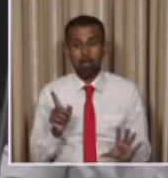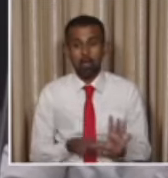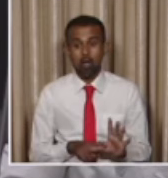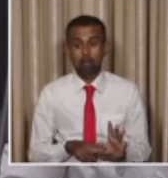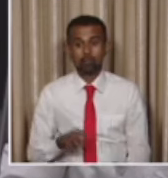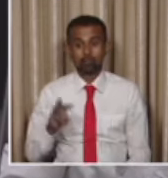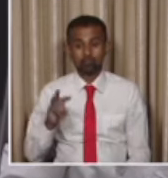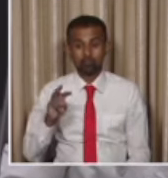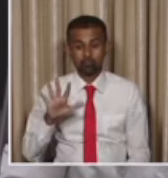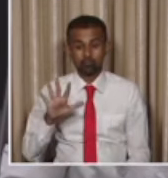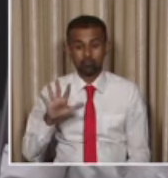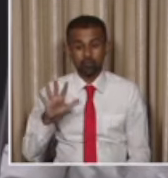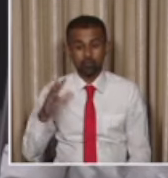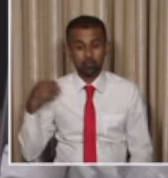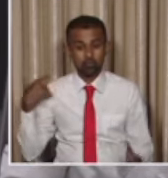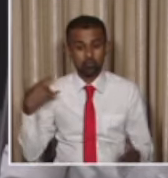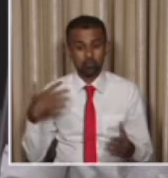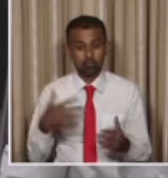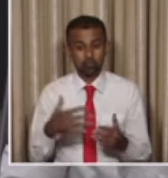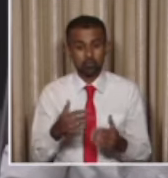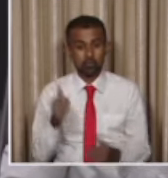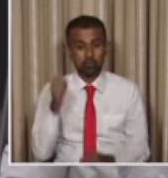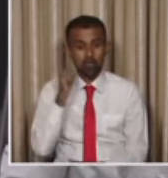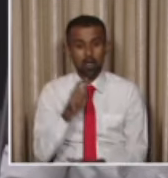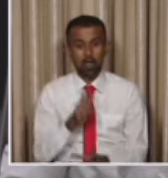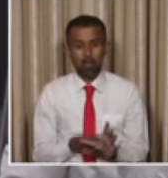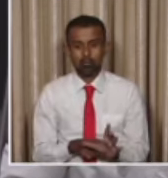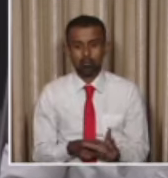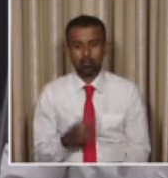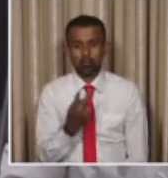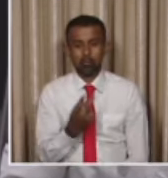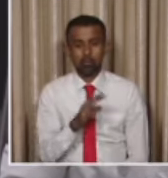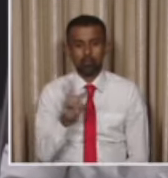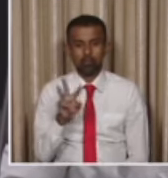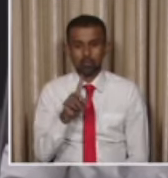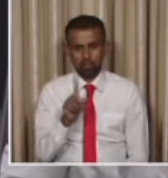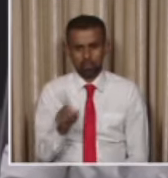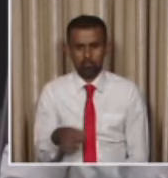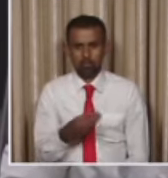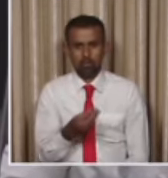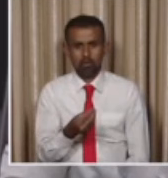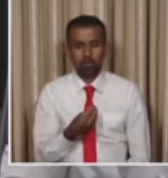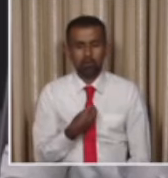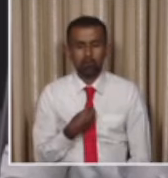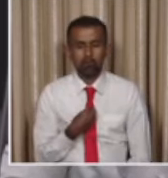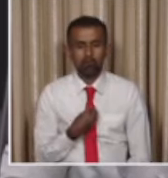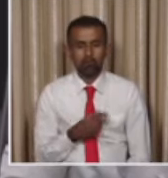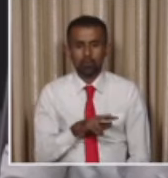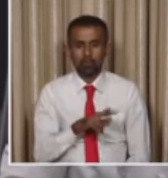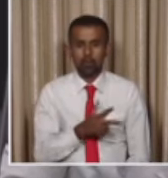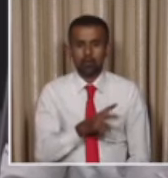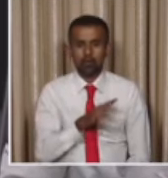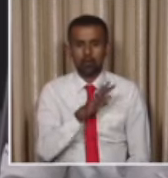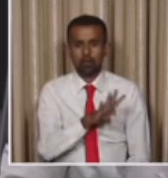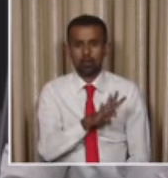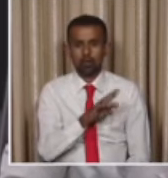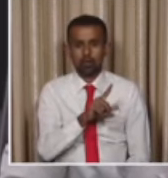තිස්සේ. දැන් ගිය අවුරුද්දේ වෙලා තියෙන්නේ 2023 දවසකට හම්බ වෙලා තියෙනවා